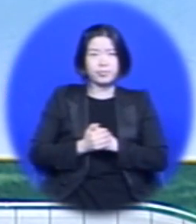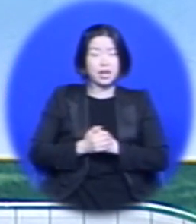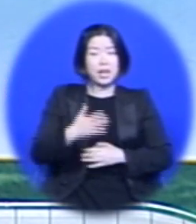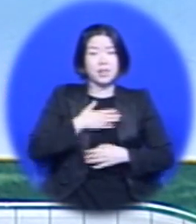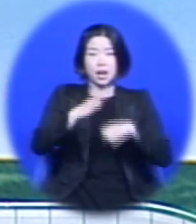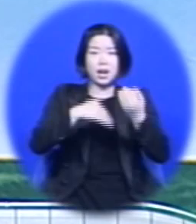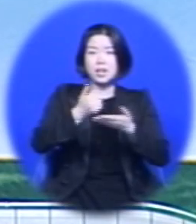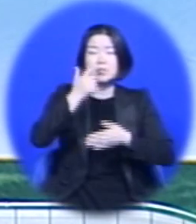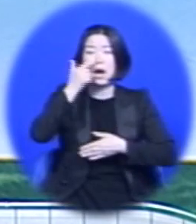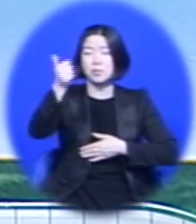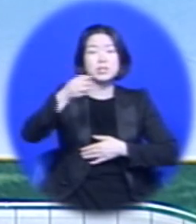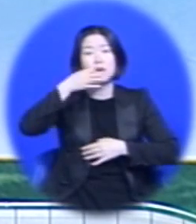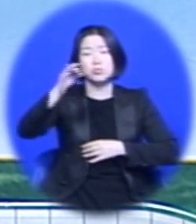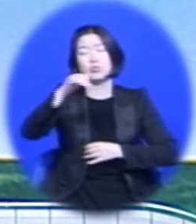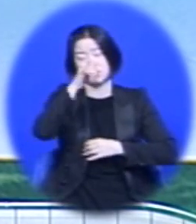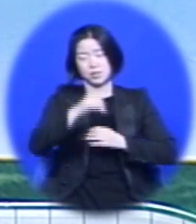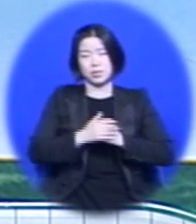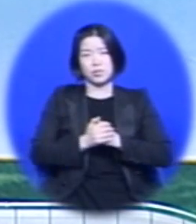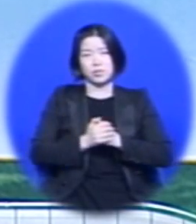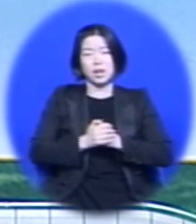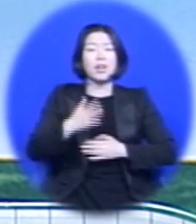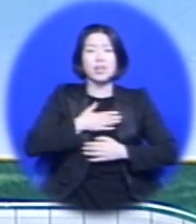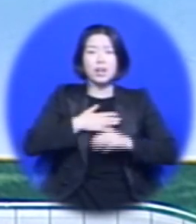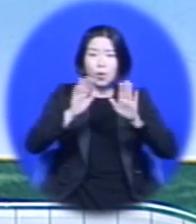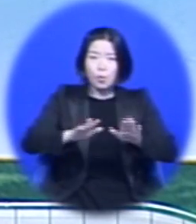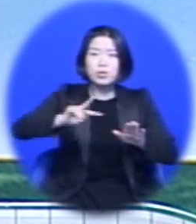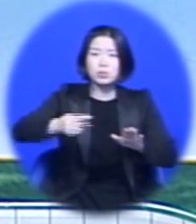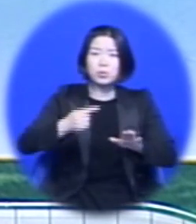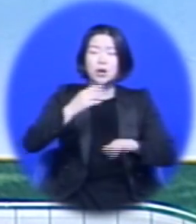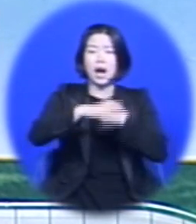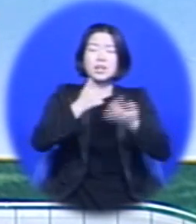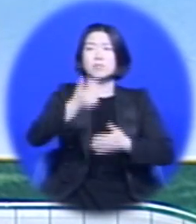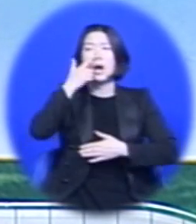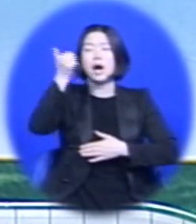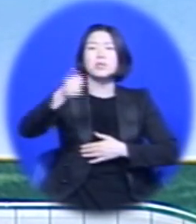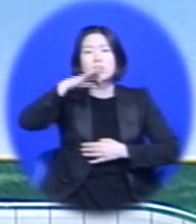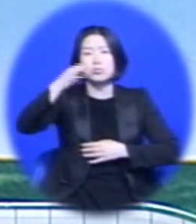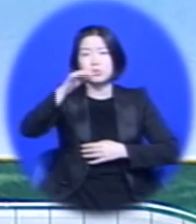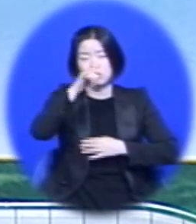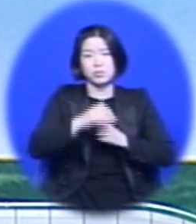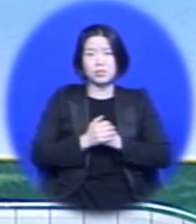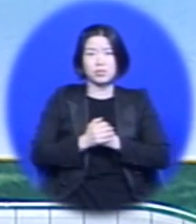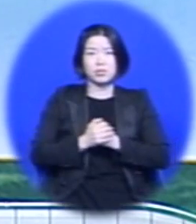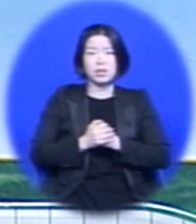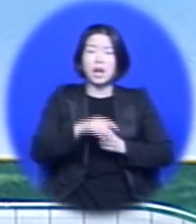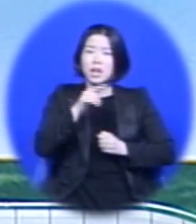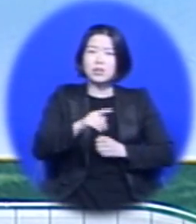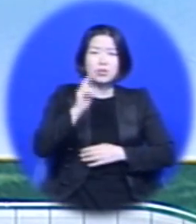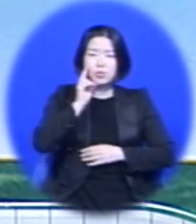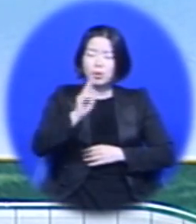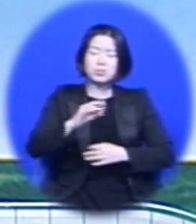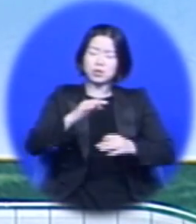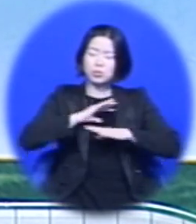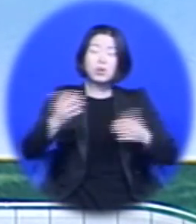내가 하나님을 아버지라고 부르고 있잖아. 내가 오늘도 하나님을 아버지라고 부르고 있네. 이건 너무나